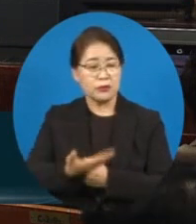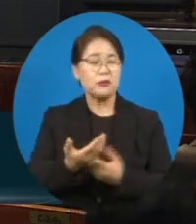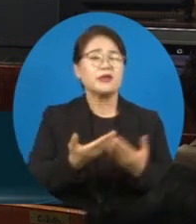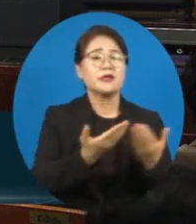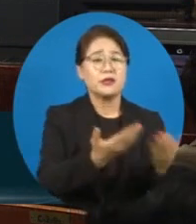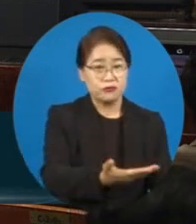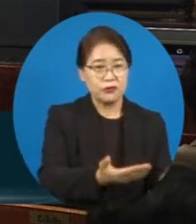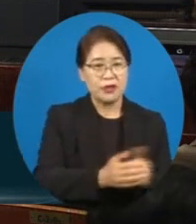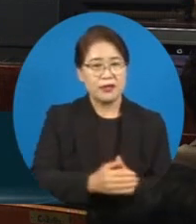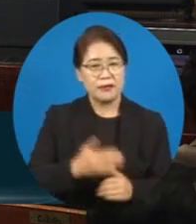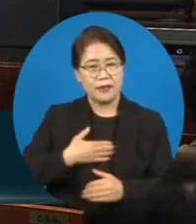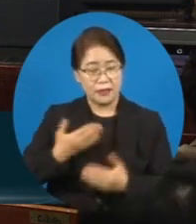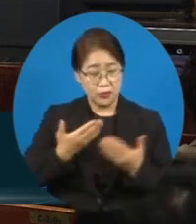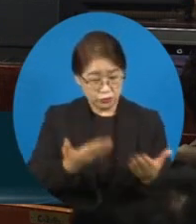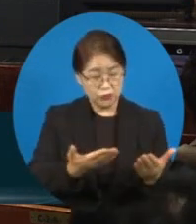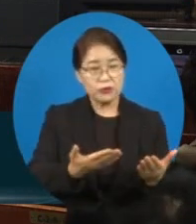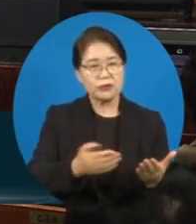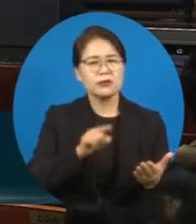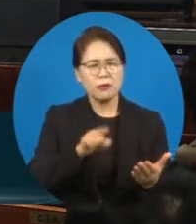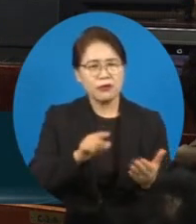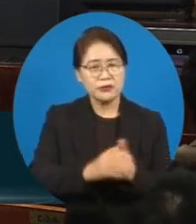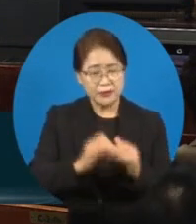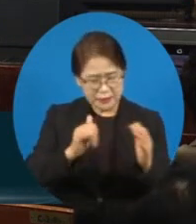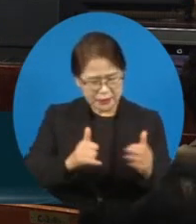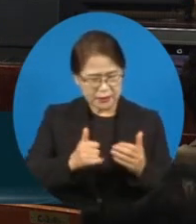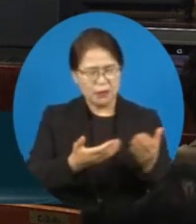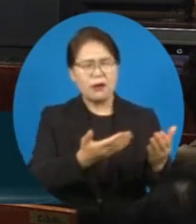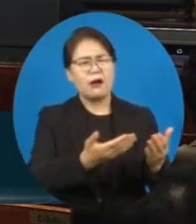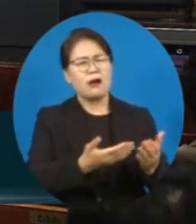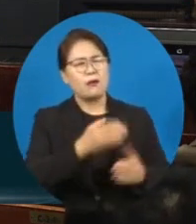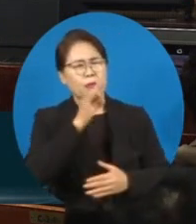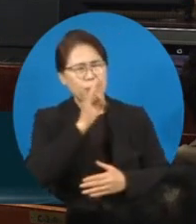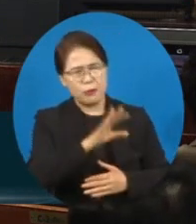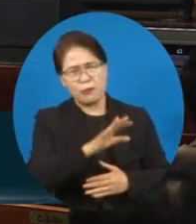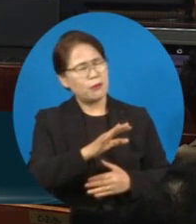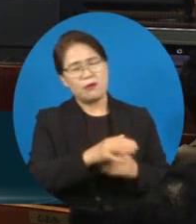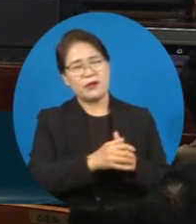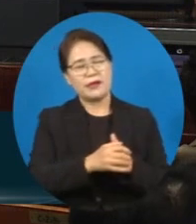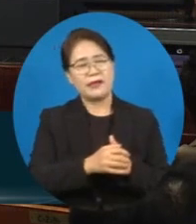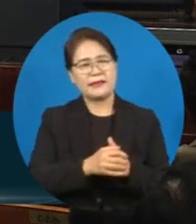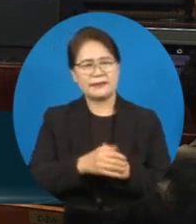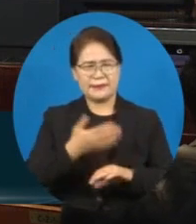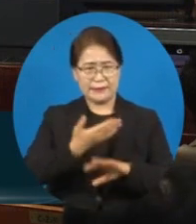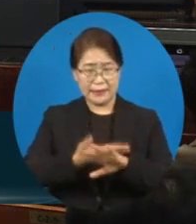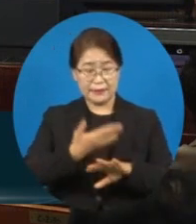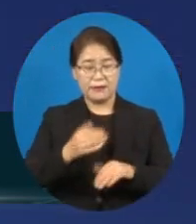내가 너희에게 주는 것은 세상이 주는 것과 같지 아니하니라